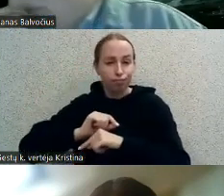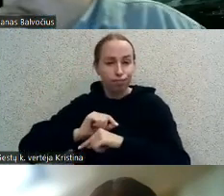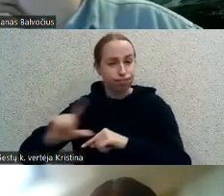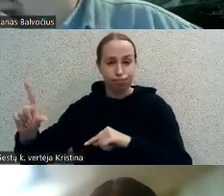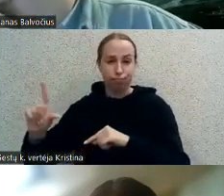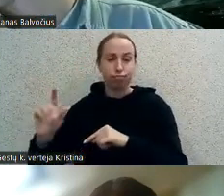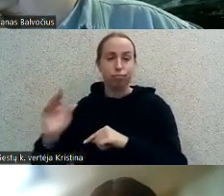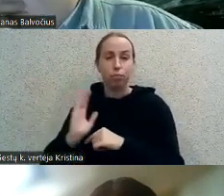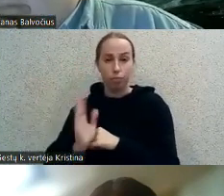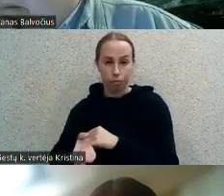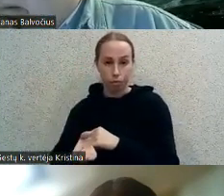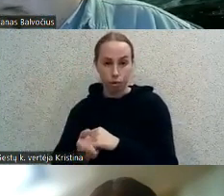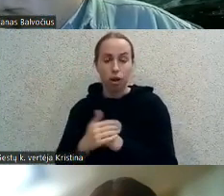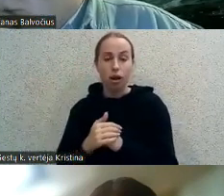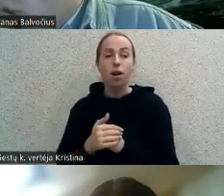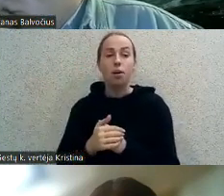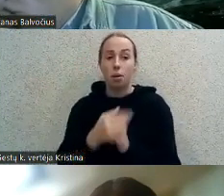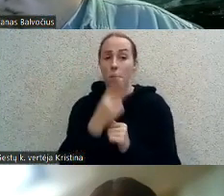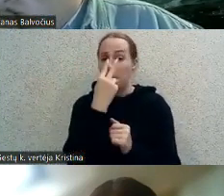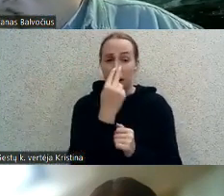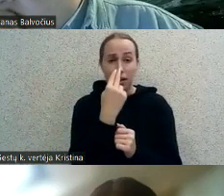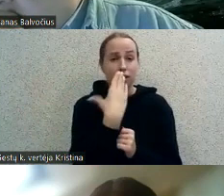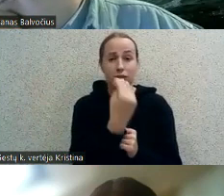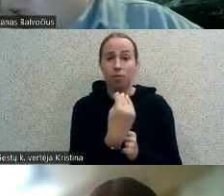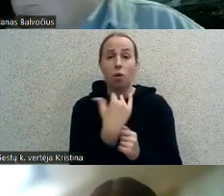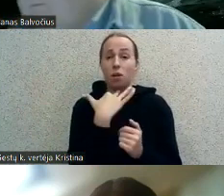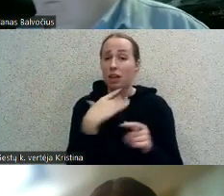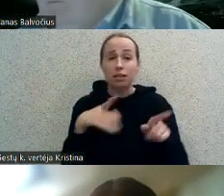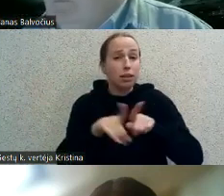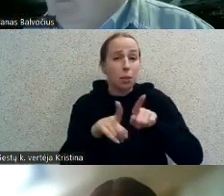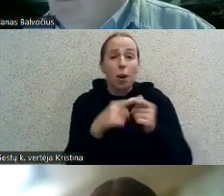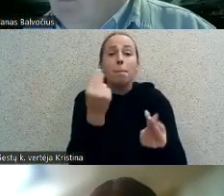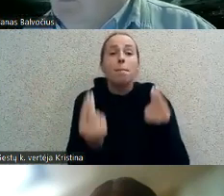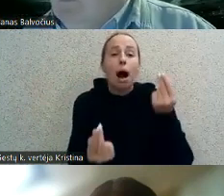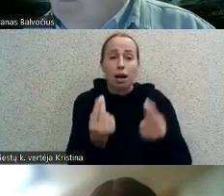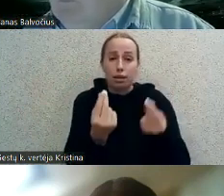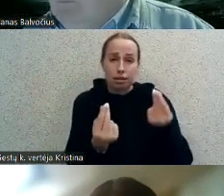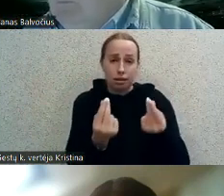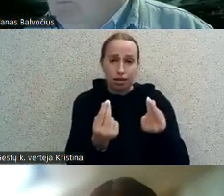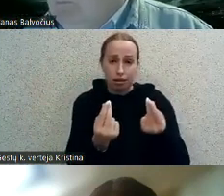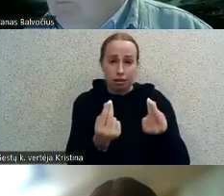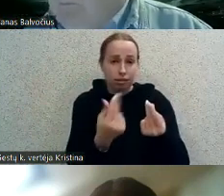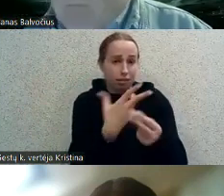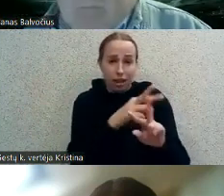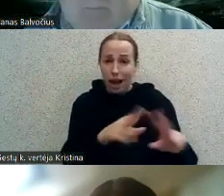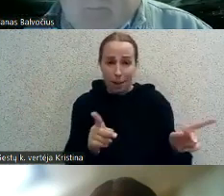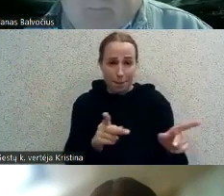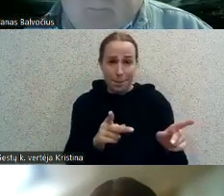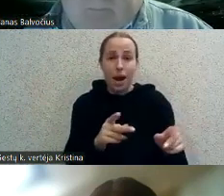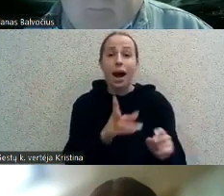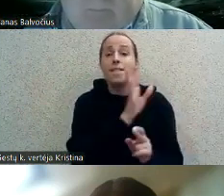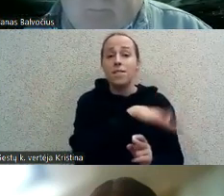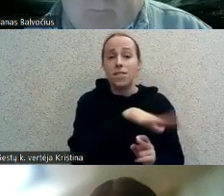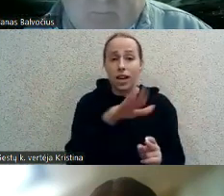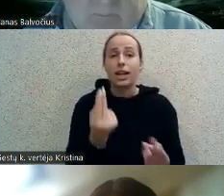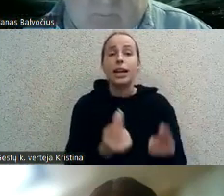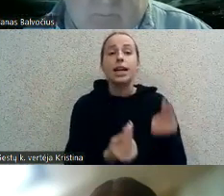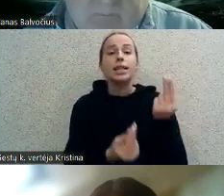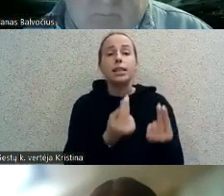paprasčiausias tas, kad ir paimkim pradinėse klasėse pasakas. Kuo daugiau mokinys